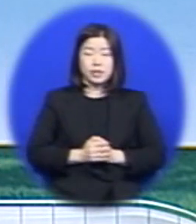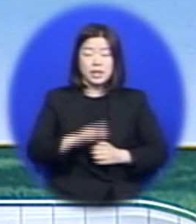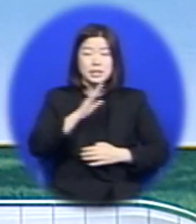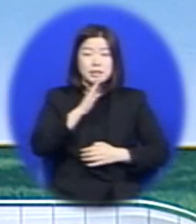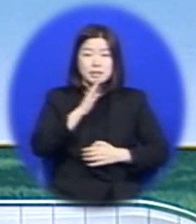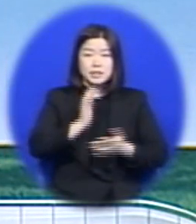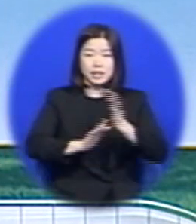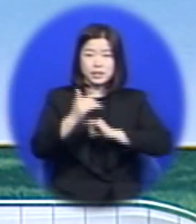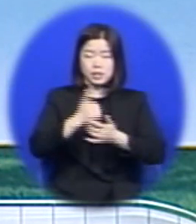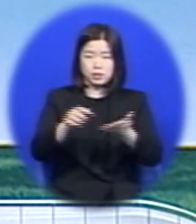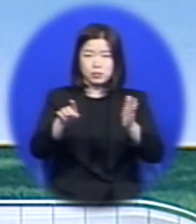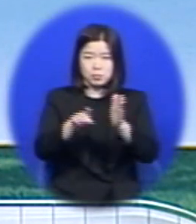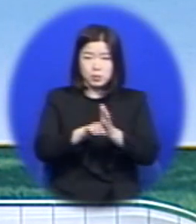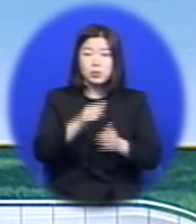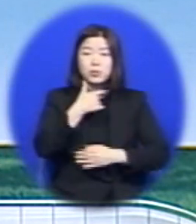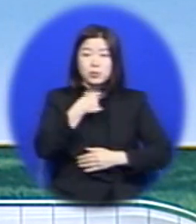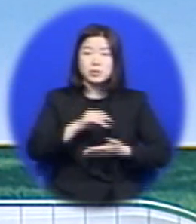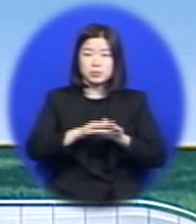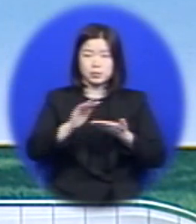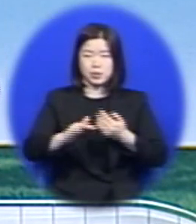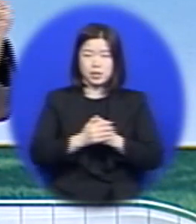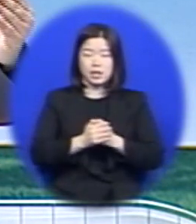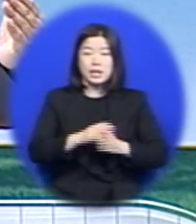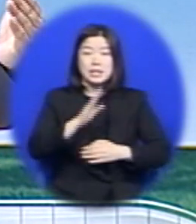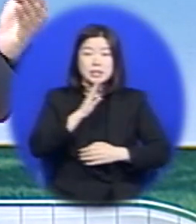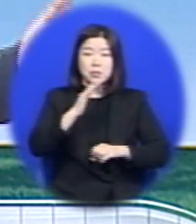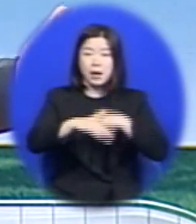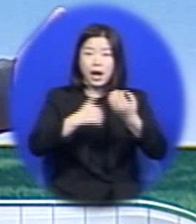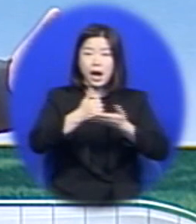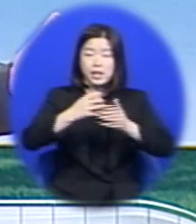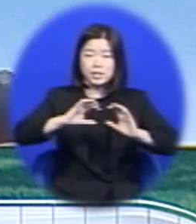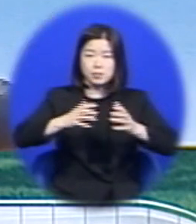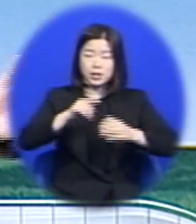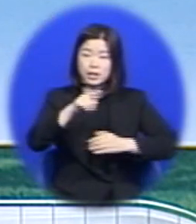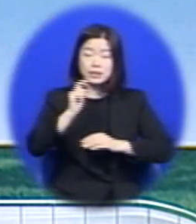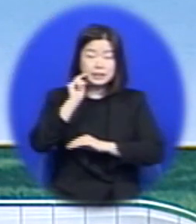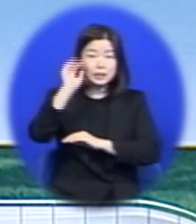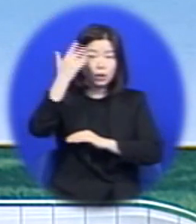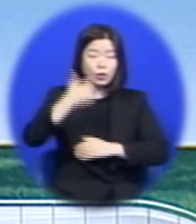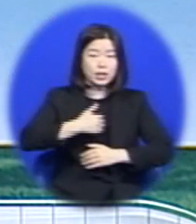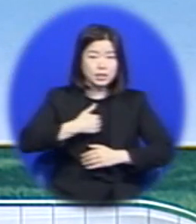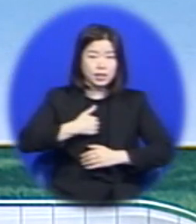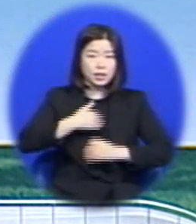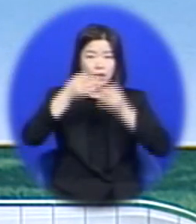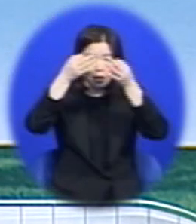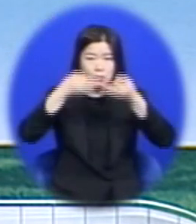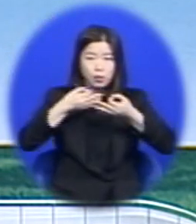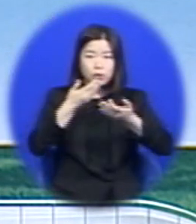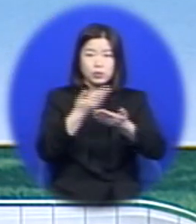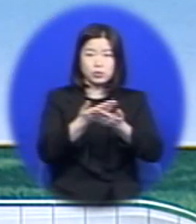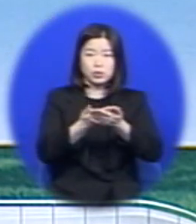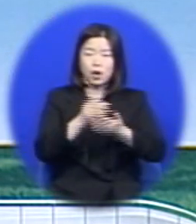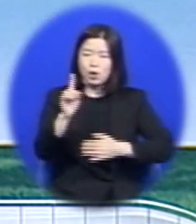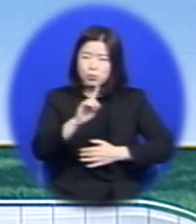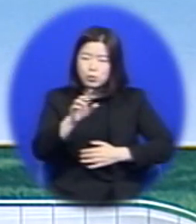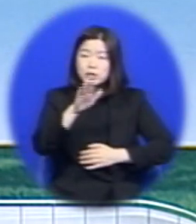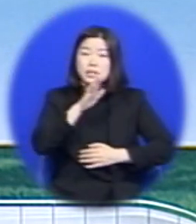진짜 예수님을 믿고 싶습니다. 정말 하나님의 나라의 그 영광을 제게 보여주시기 바랍니다. 무엇이